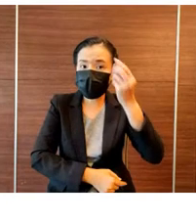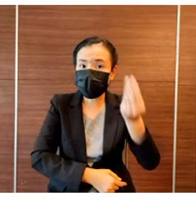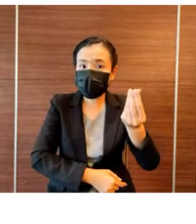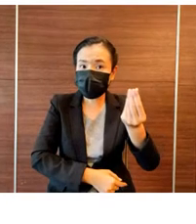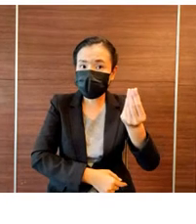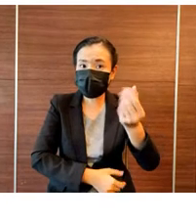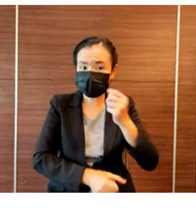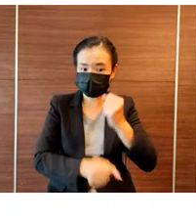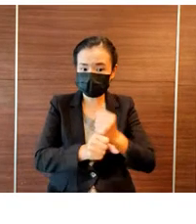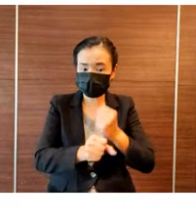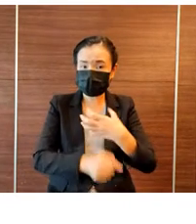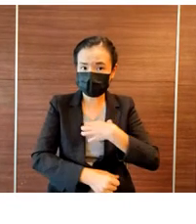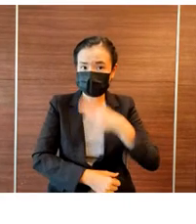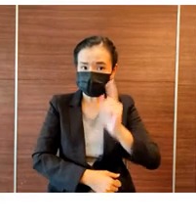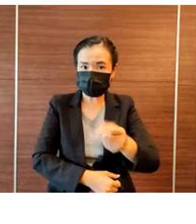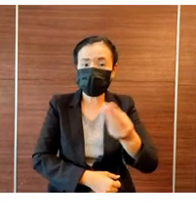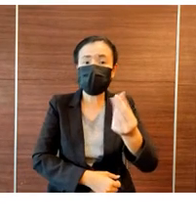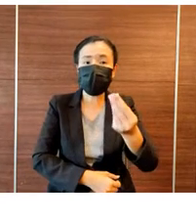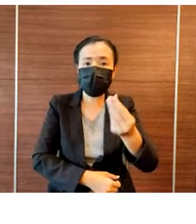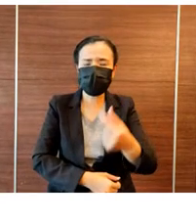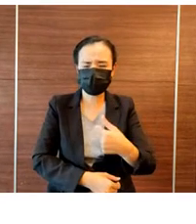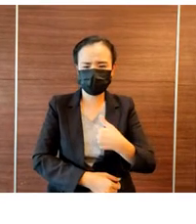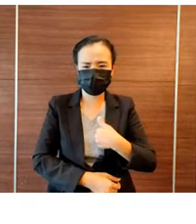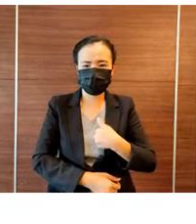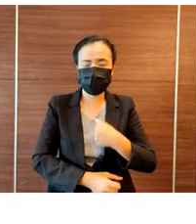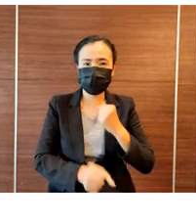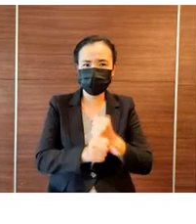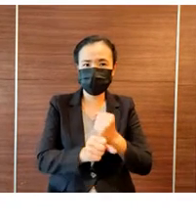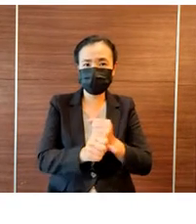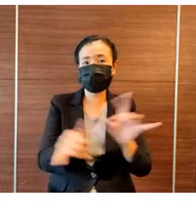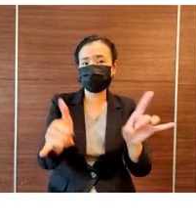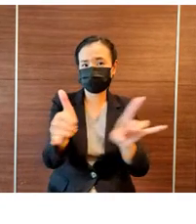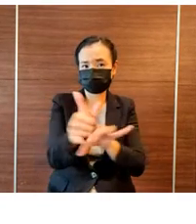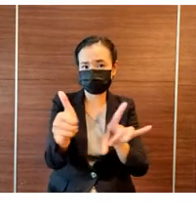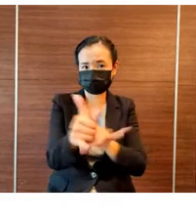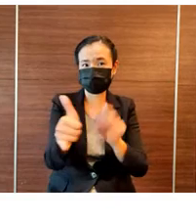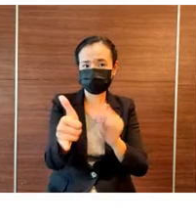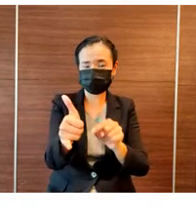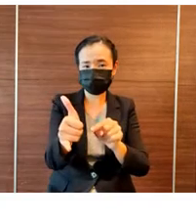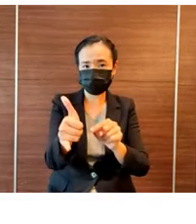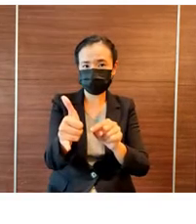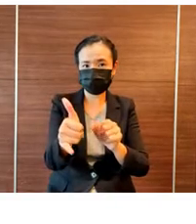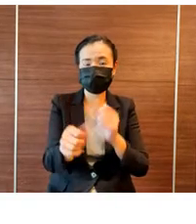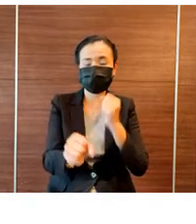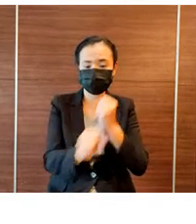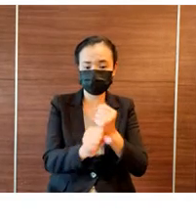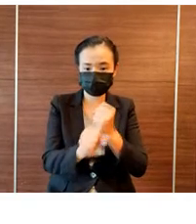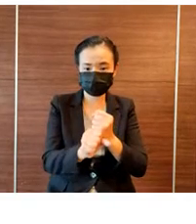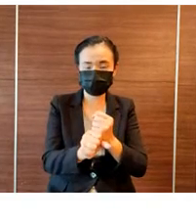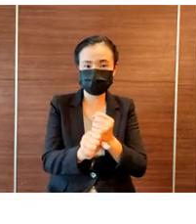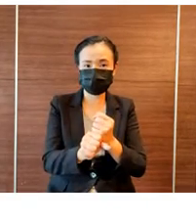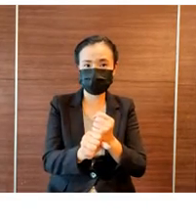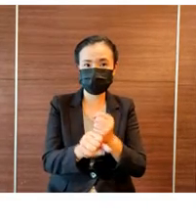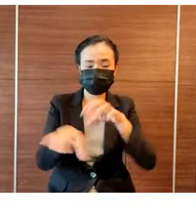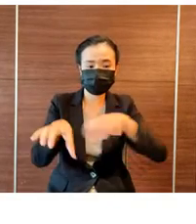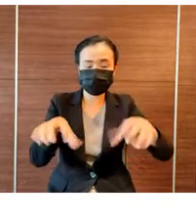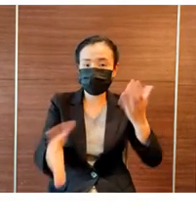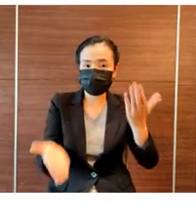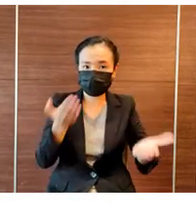วอยากจะทำจริงๆกี่คนจริงๆมันน่าจะทำในเชิงคุณภาพก็คือถ้าที่นี่จะทำที่ไหนจะทำเนี่